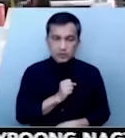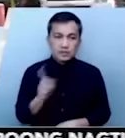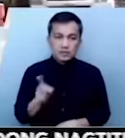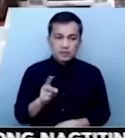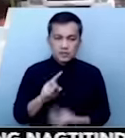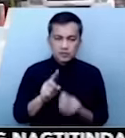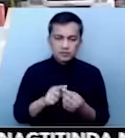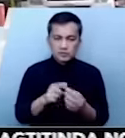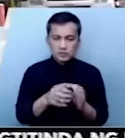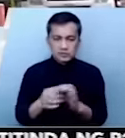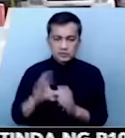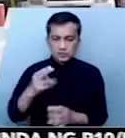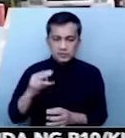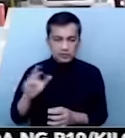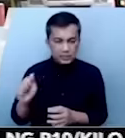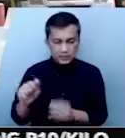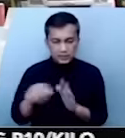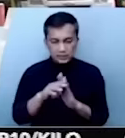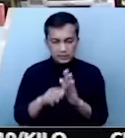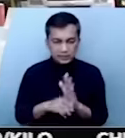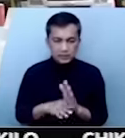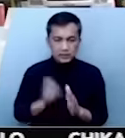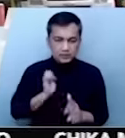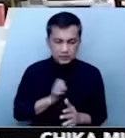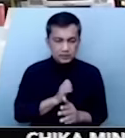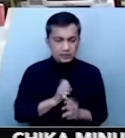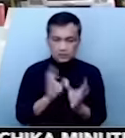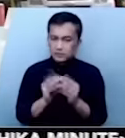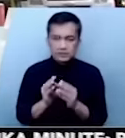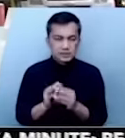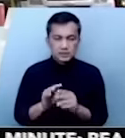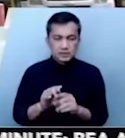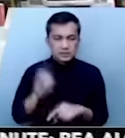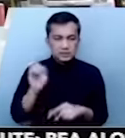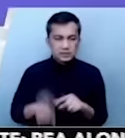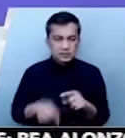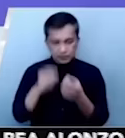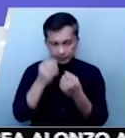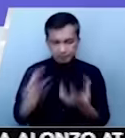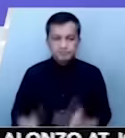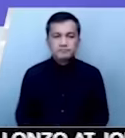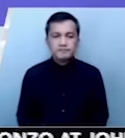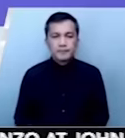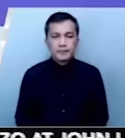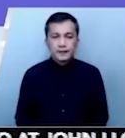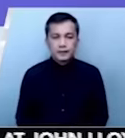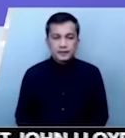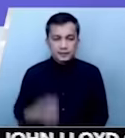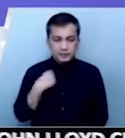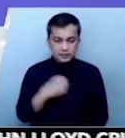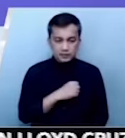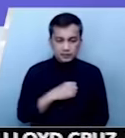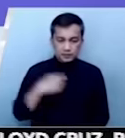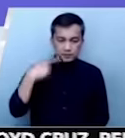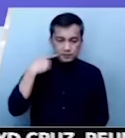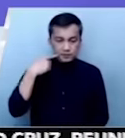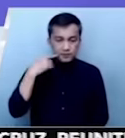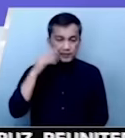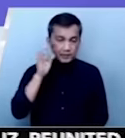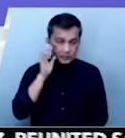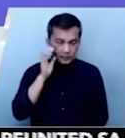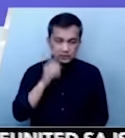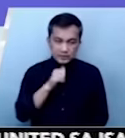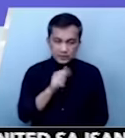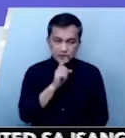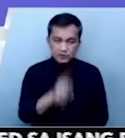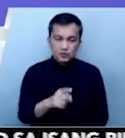ay bahagi raw ng executive session kaya hindi pwedeng isapubliko. Sabi pa ni Senadora Pia Cayetano, hindi anya tunay na People's